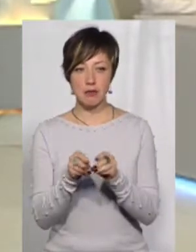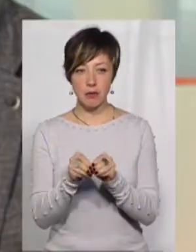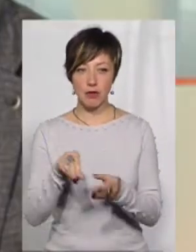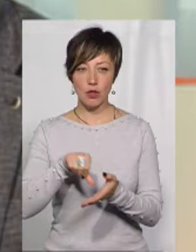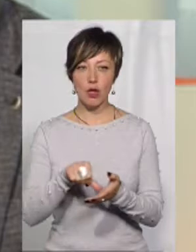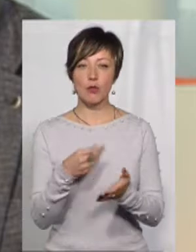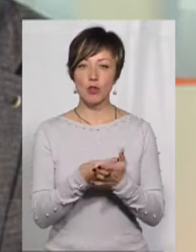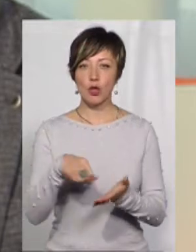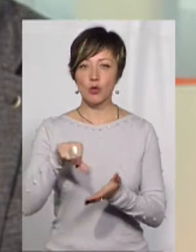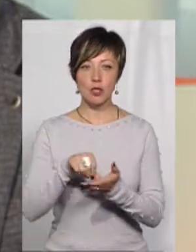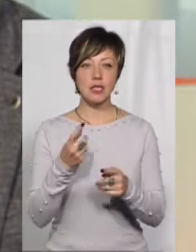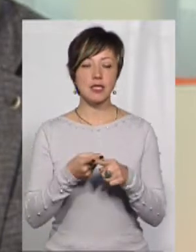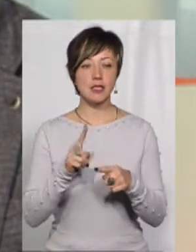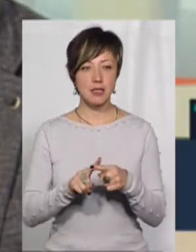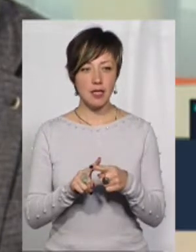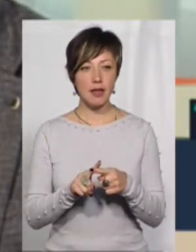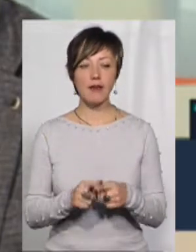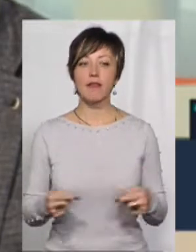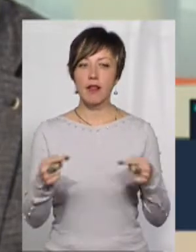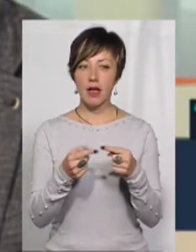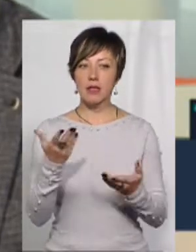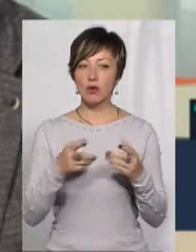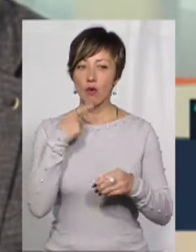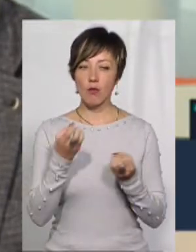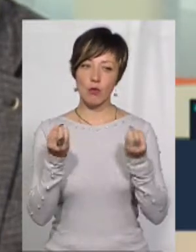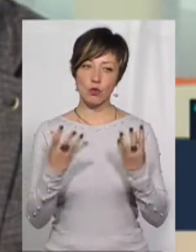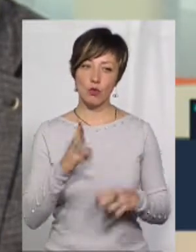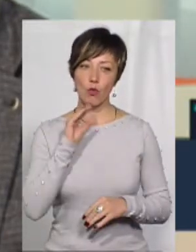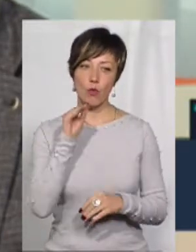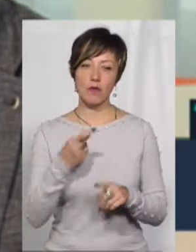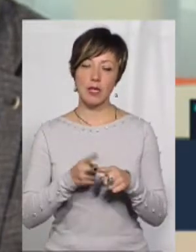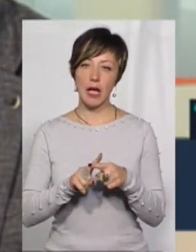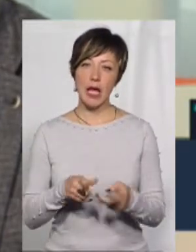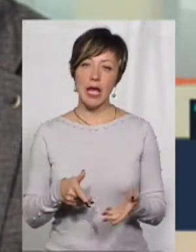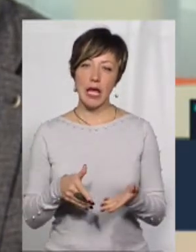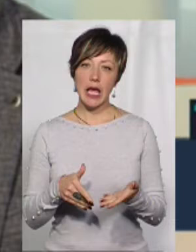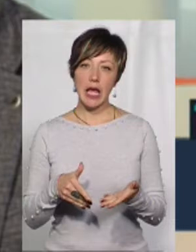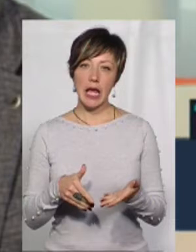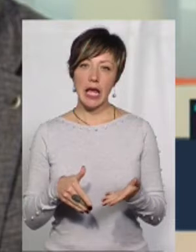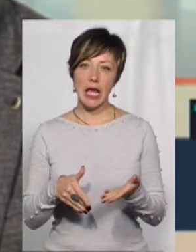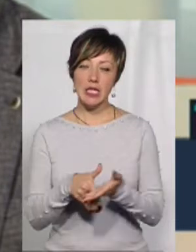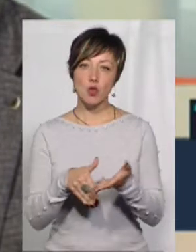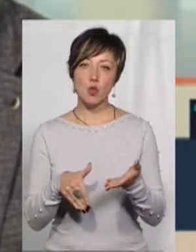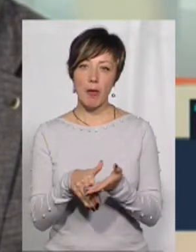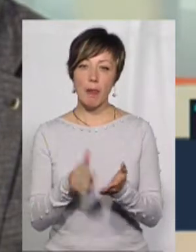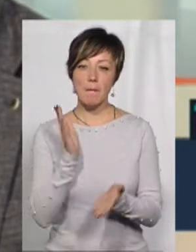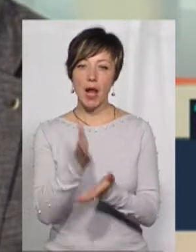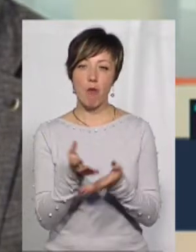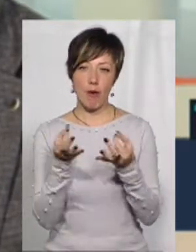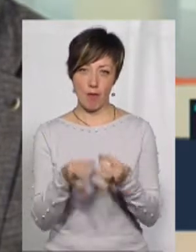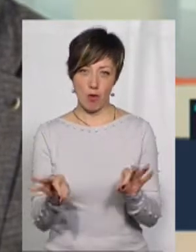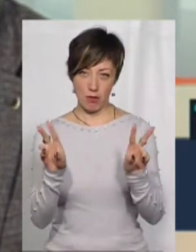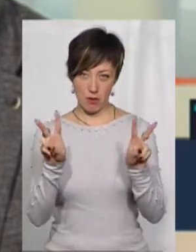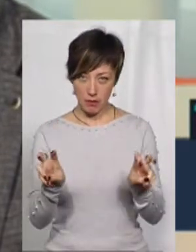співучасть. Тому бюджет участі – це, власне, якщо говорити простою мовою, це такий інструмент прямої демократії, можна сказати. Тому